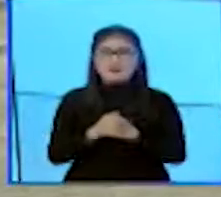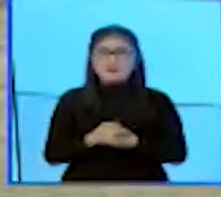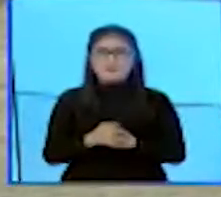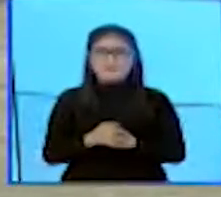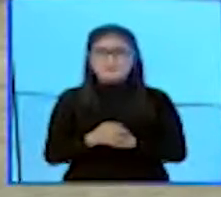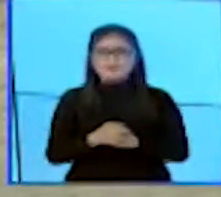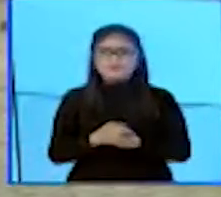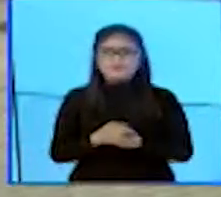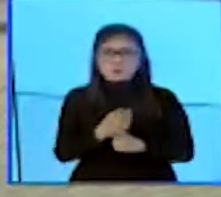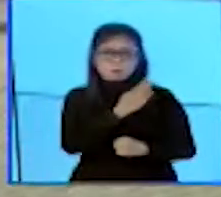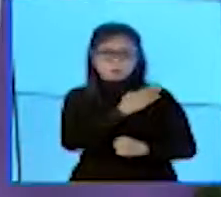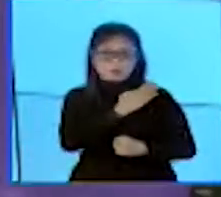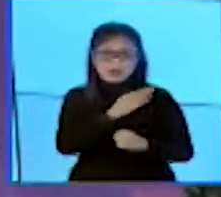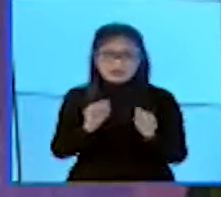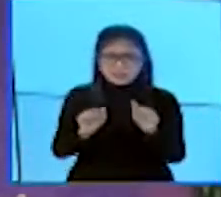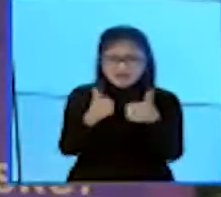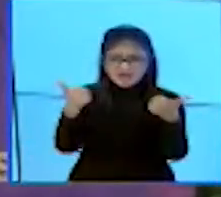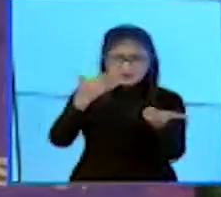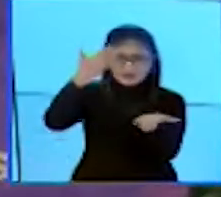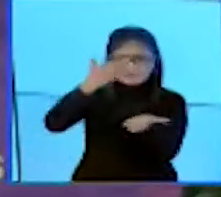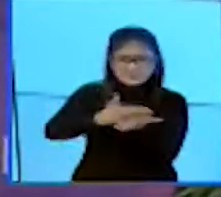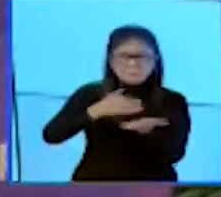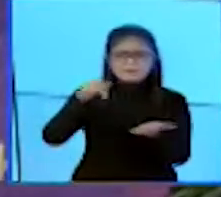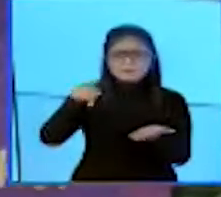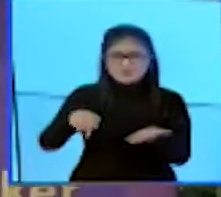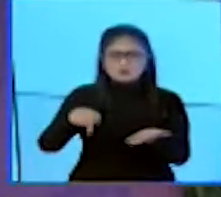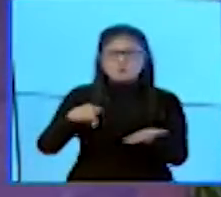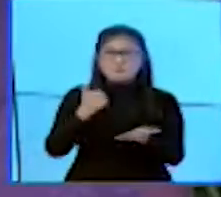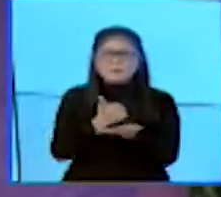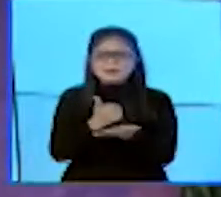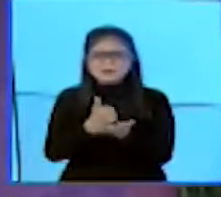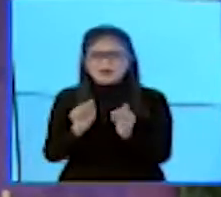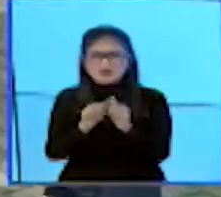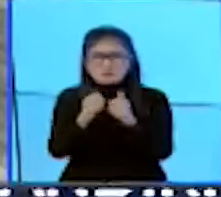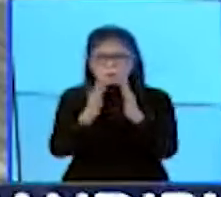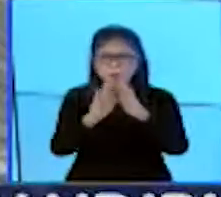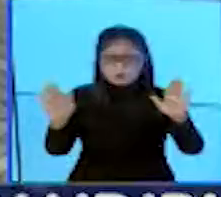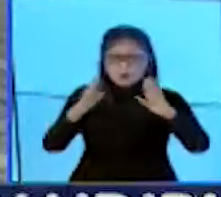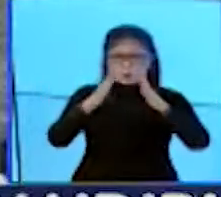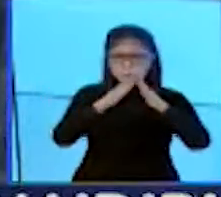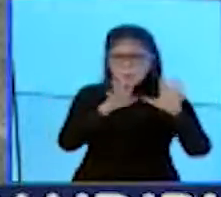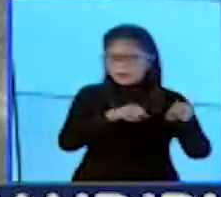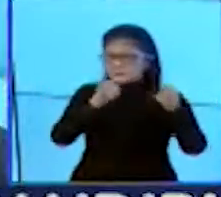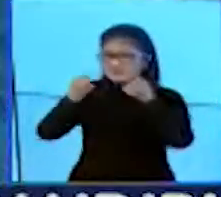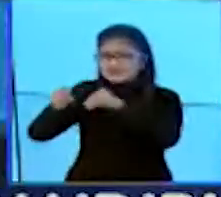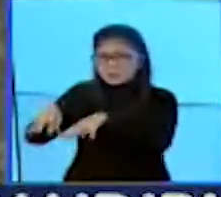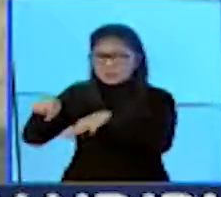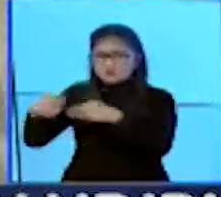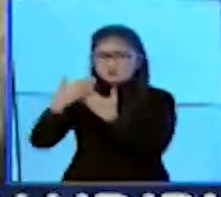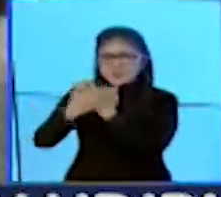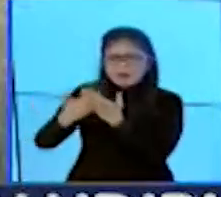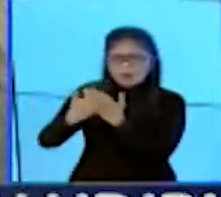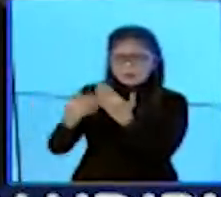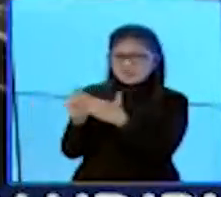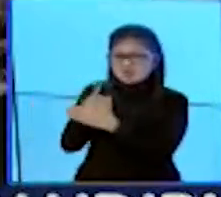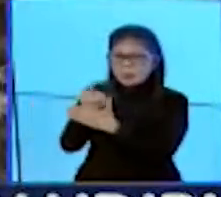Sebelumnya, Bupati Tangerang sendiri memastikan akan kembali mengaktifkan rumah singgah bagi pasien COVID-19 untuk menjalani perawatan dan isolasi